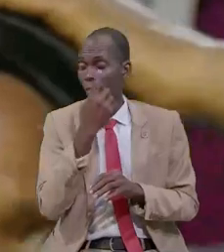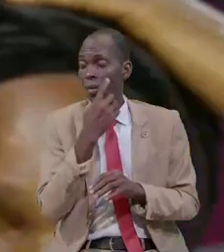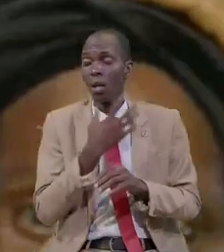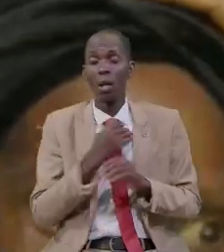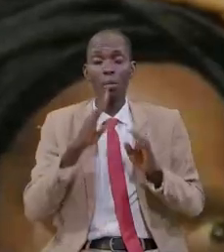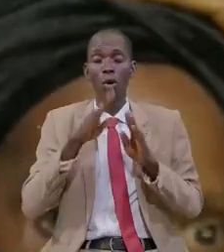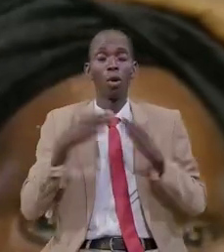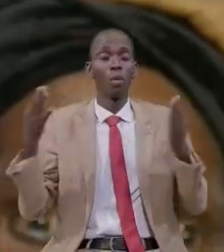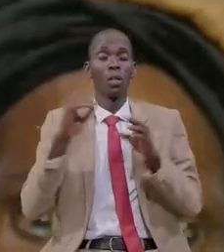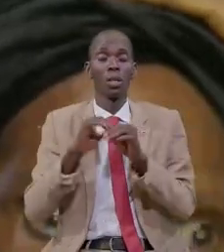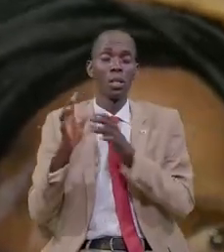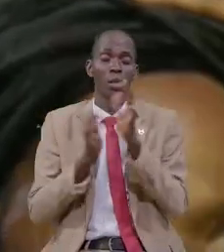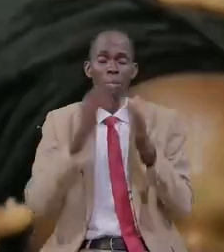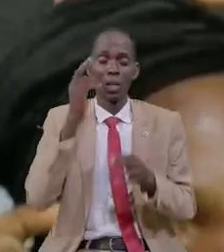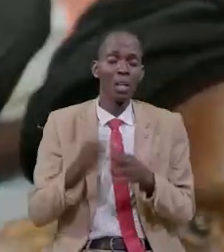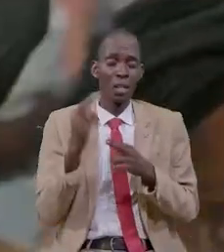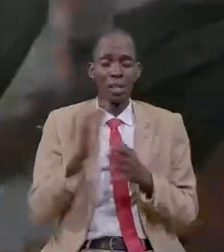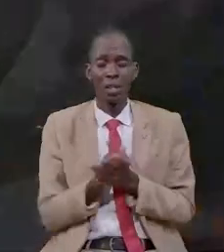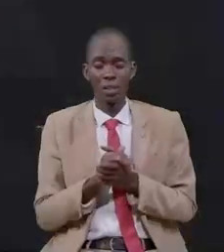de Jésus.